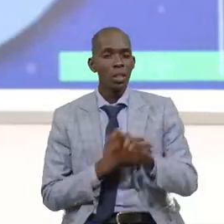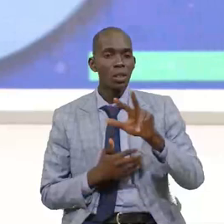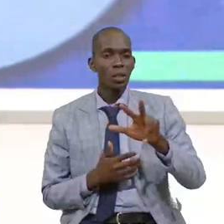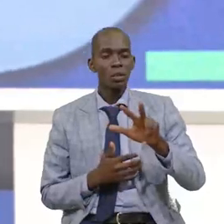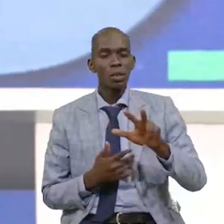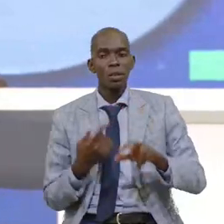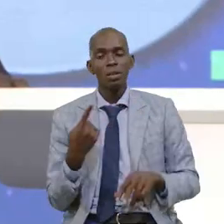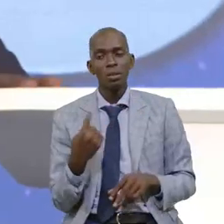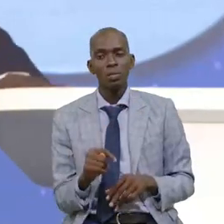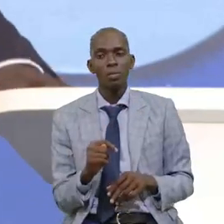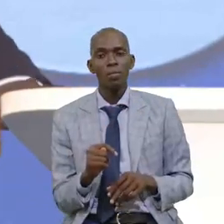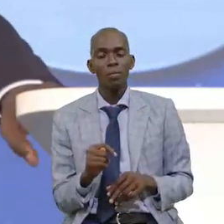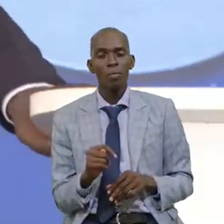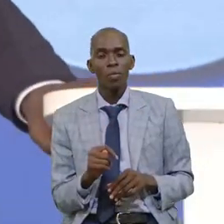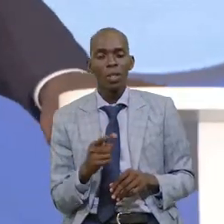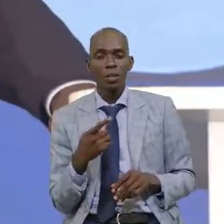Troisième élément,